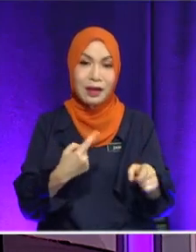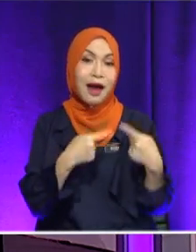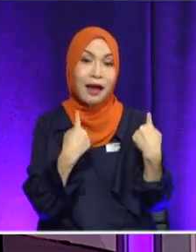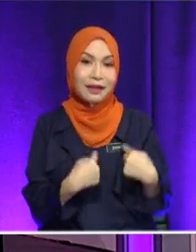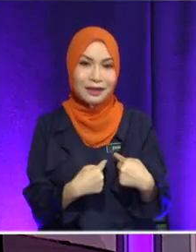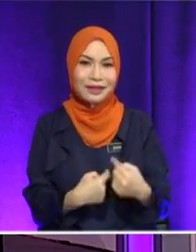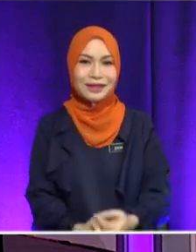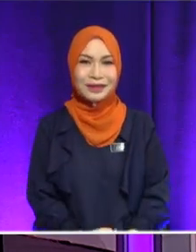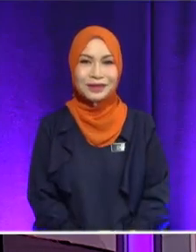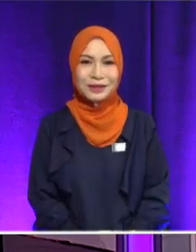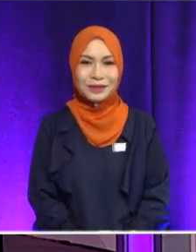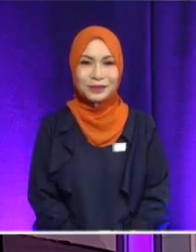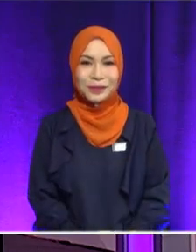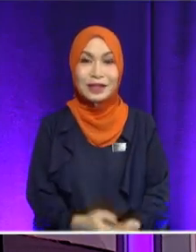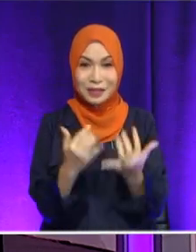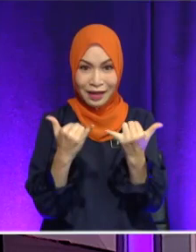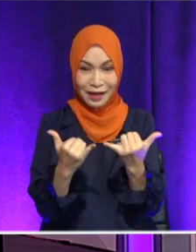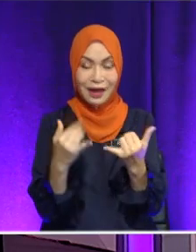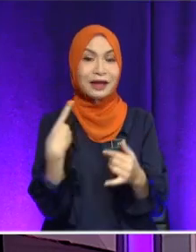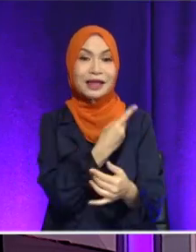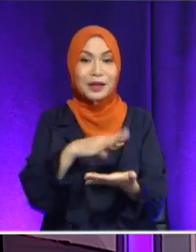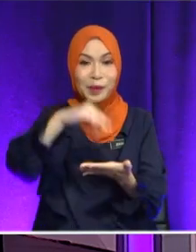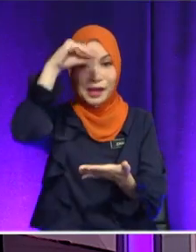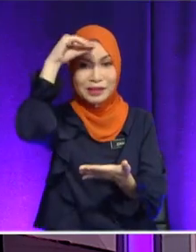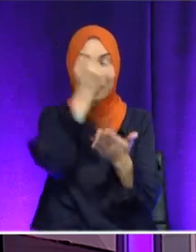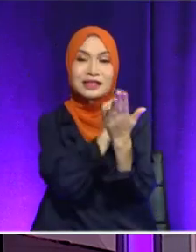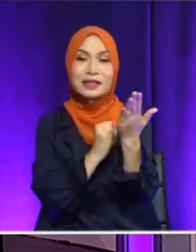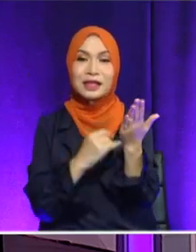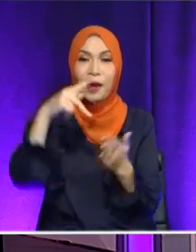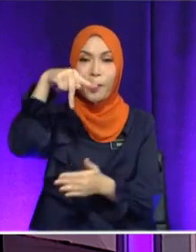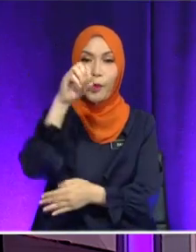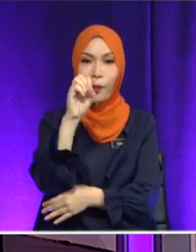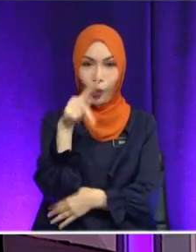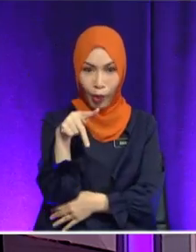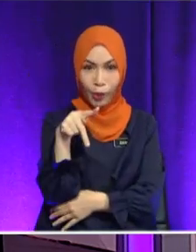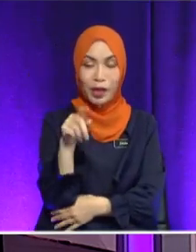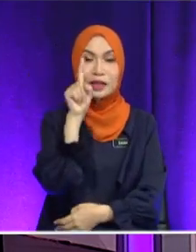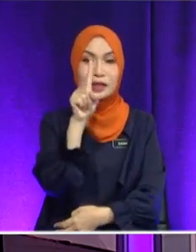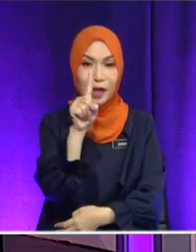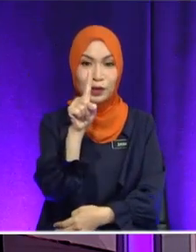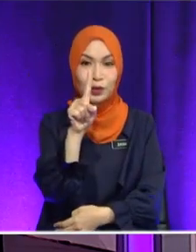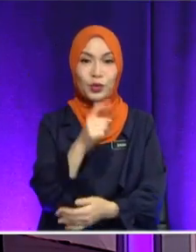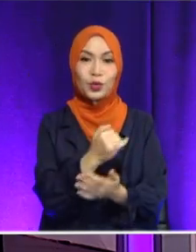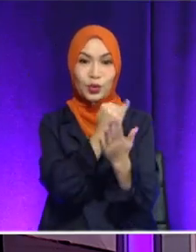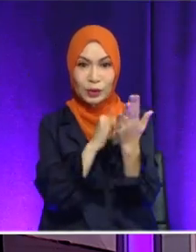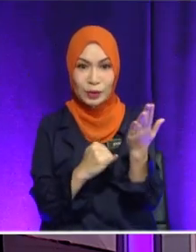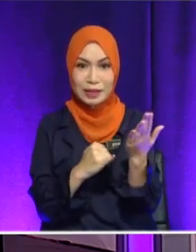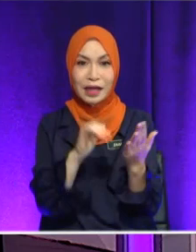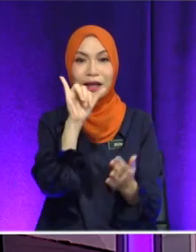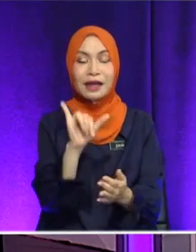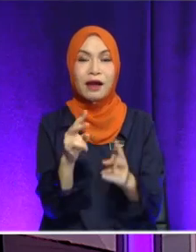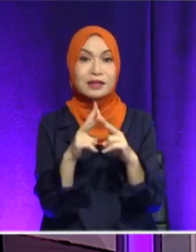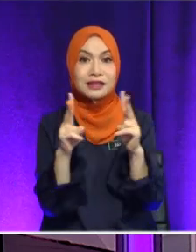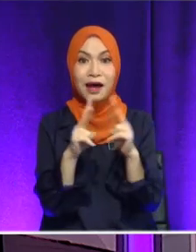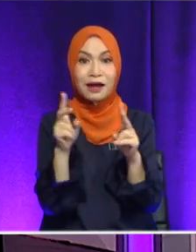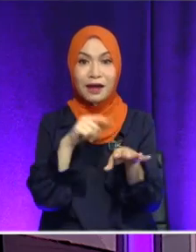ke aliran seterusnya yaitu seni pop Oke seni pop ini adalah salah satu sendi yang sangat populer juga yang wujud pada tahun 1950 dan